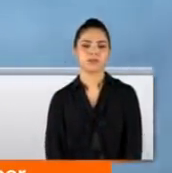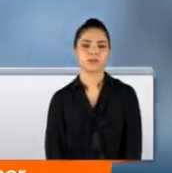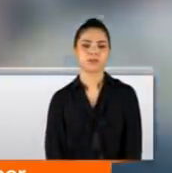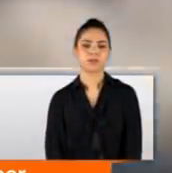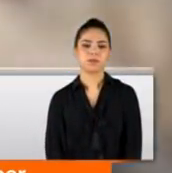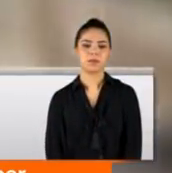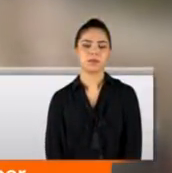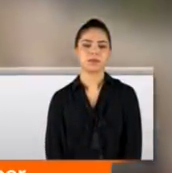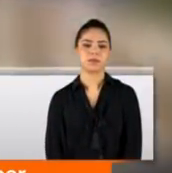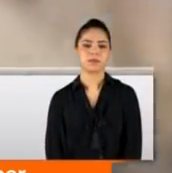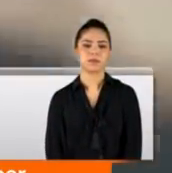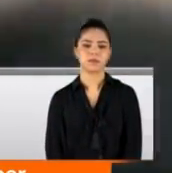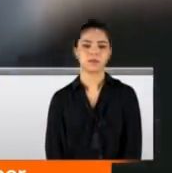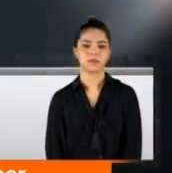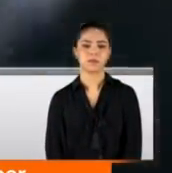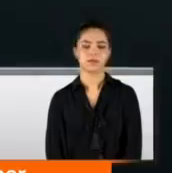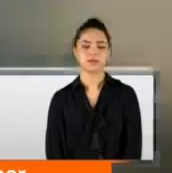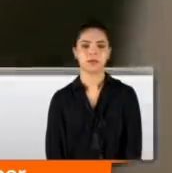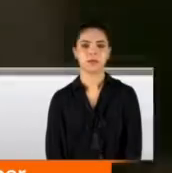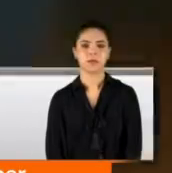Gel. Malzemelerin nerede? Gel göster.